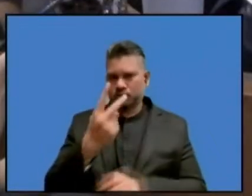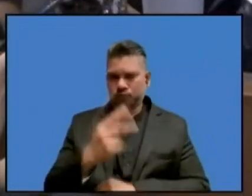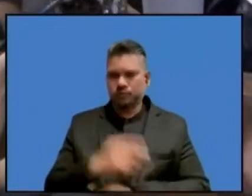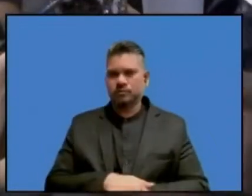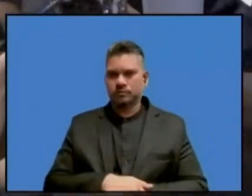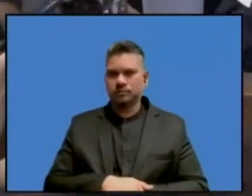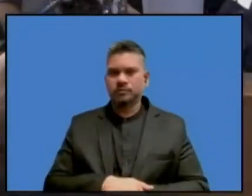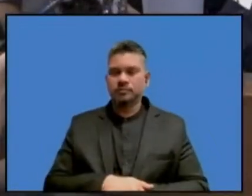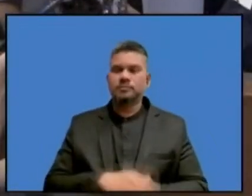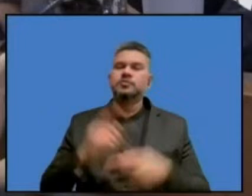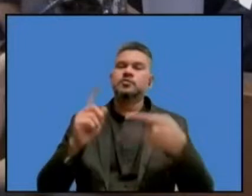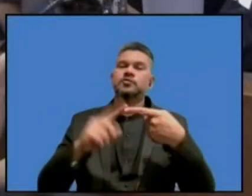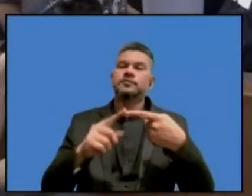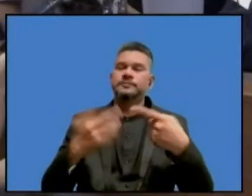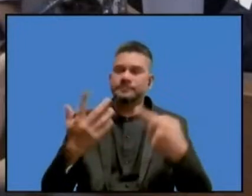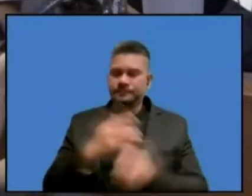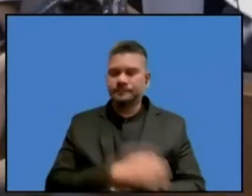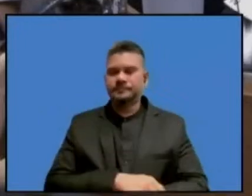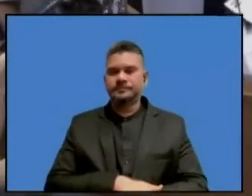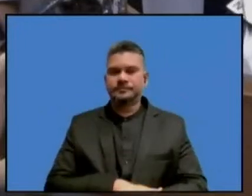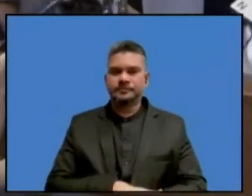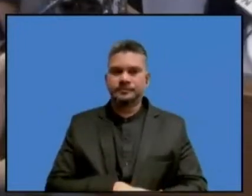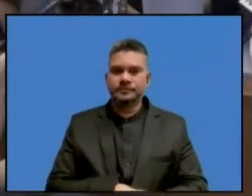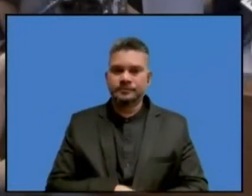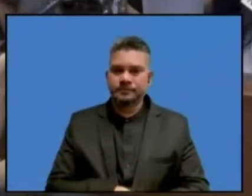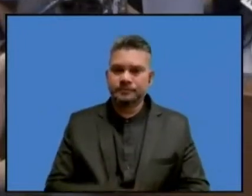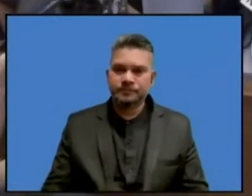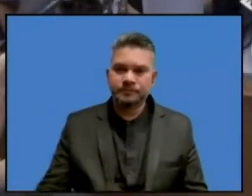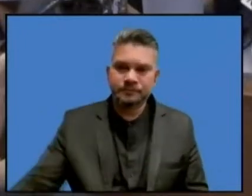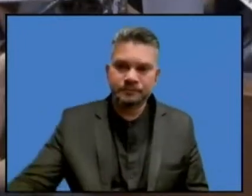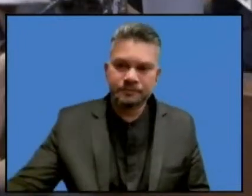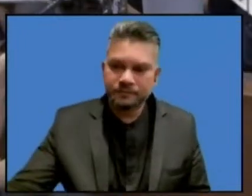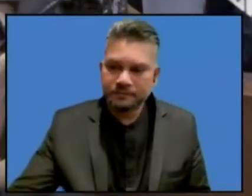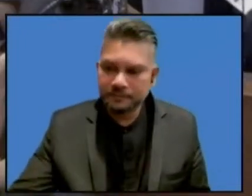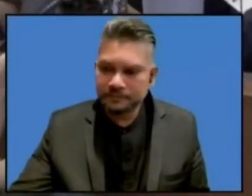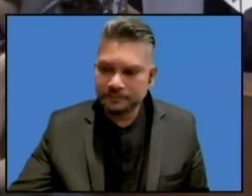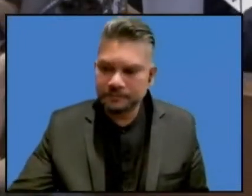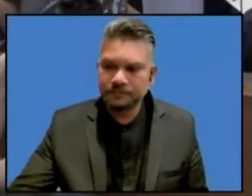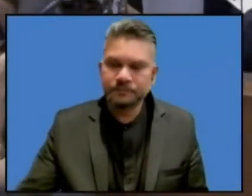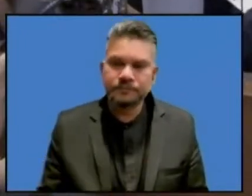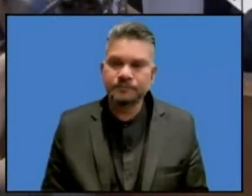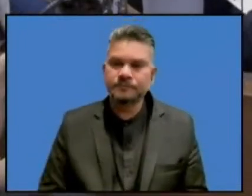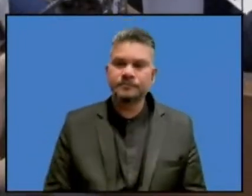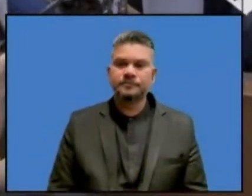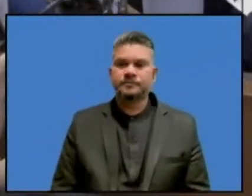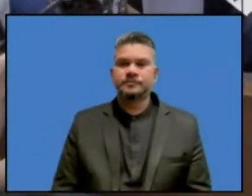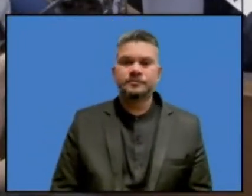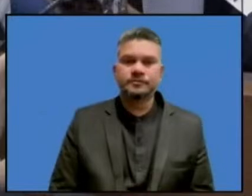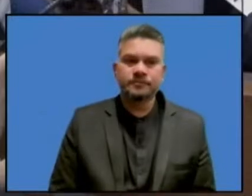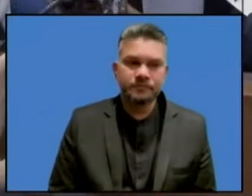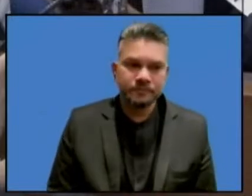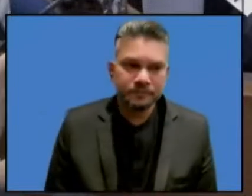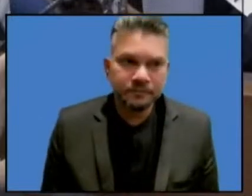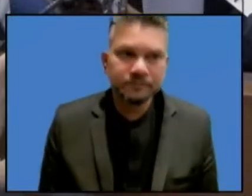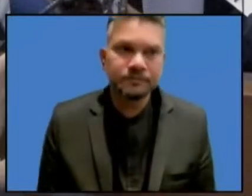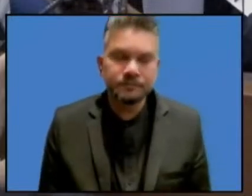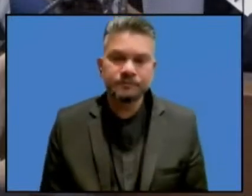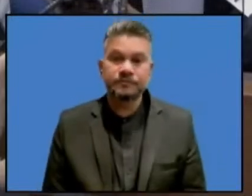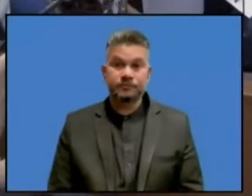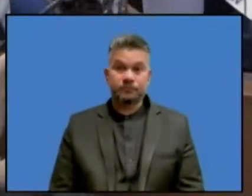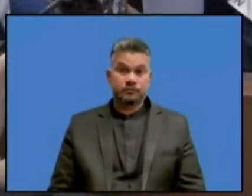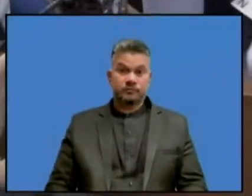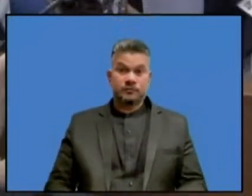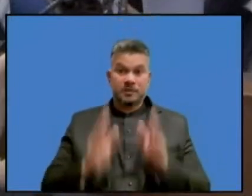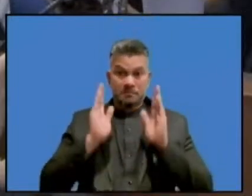необходимость большего признания и приоритетности женщин внутренних и вернувшихся мигрантов GSM.